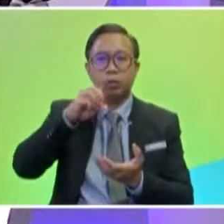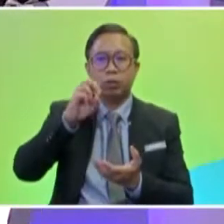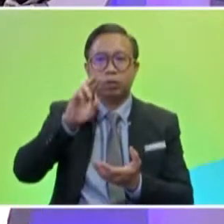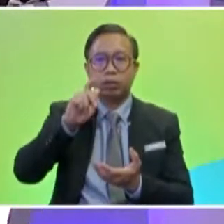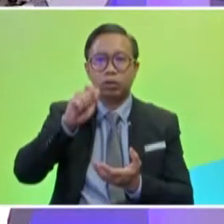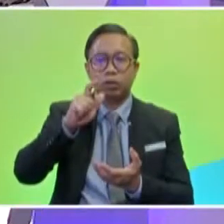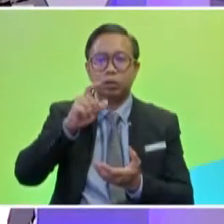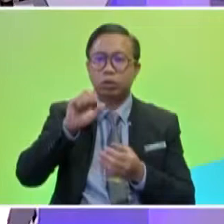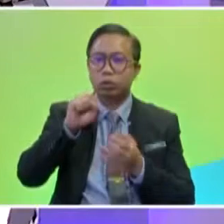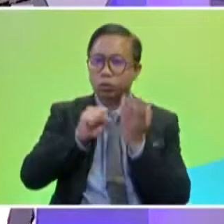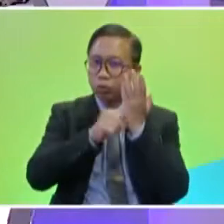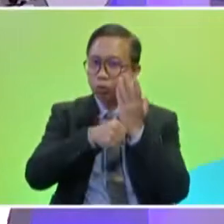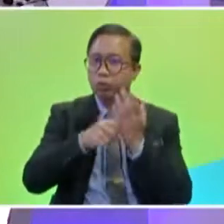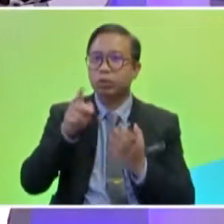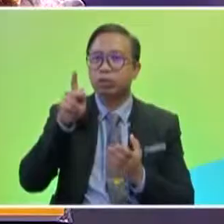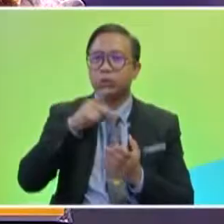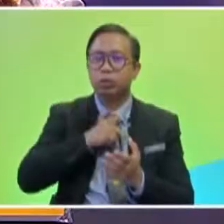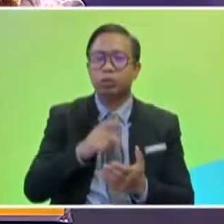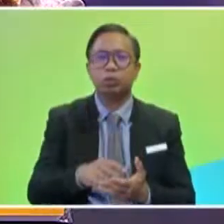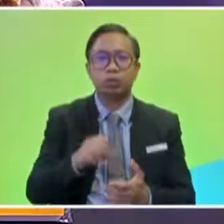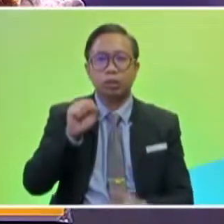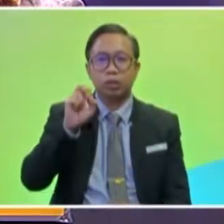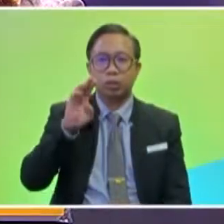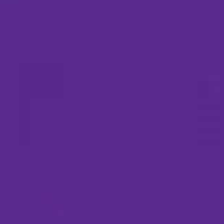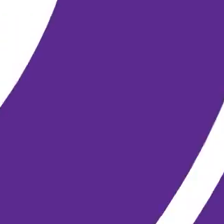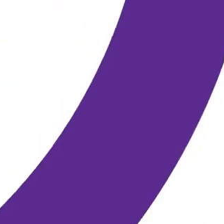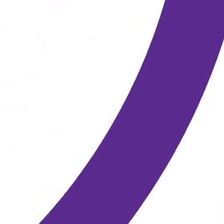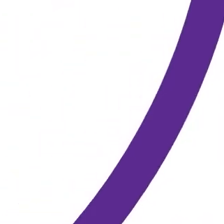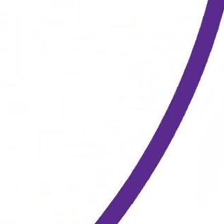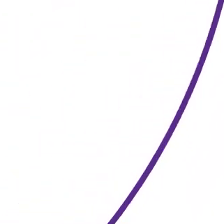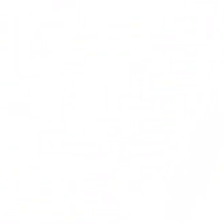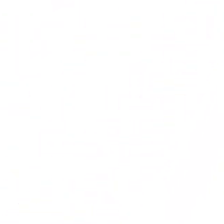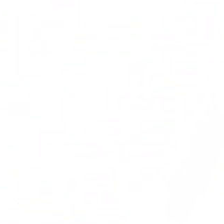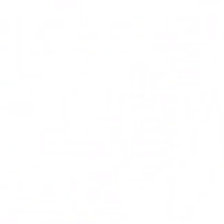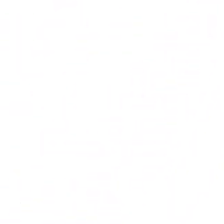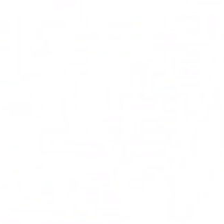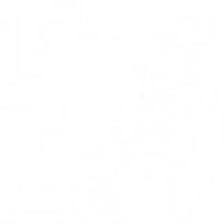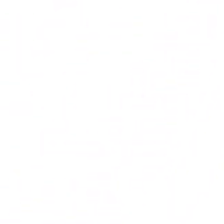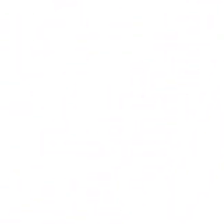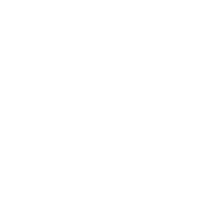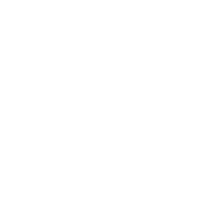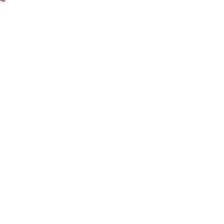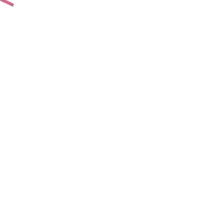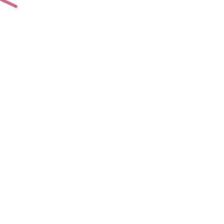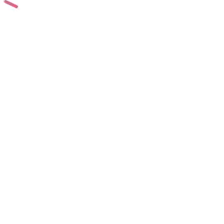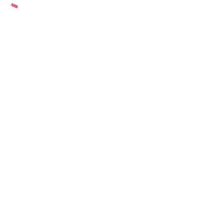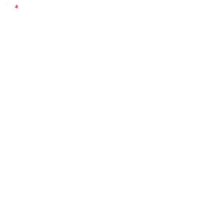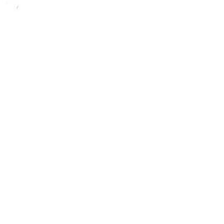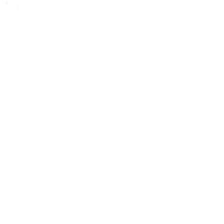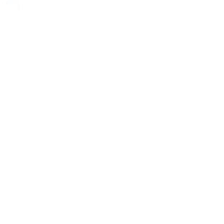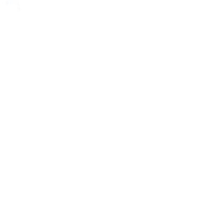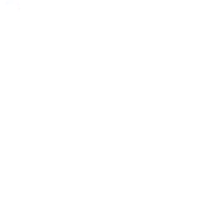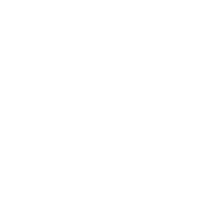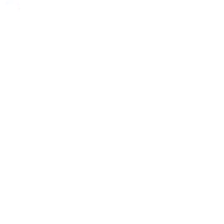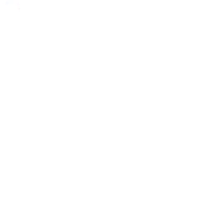mesum berkuak iPod 5 Semoga seperti yang tertera di spring kita sekarang TV GPM